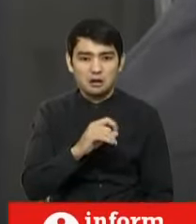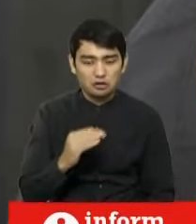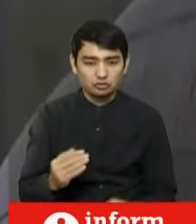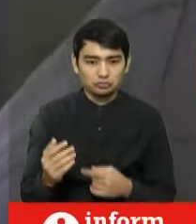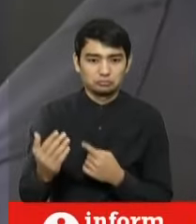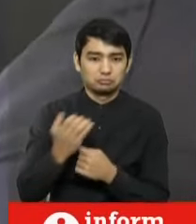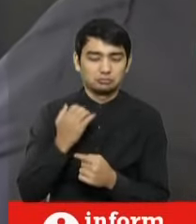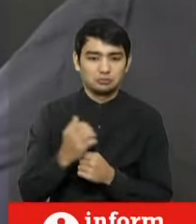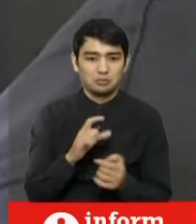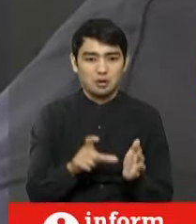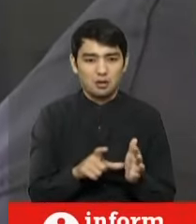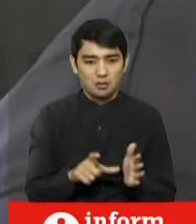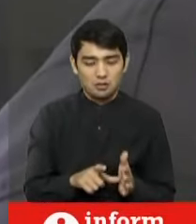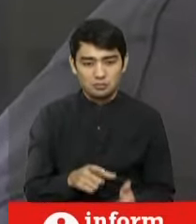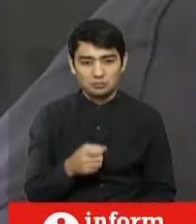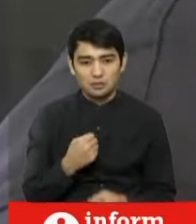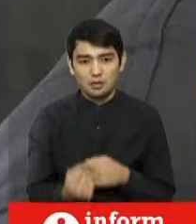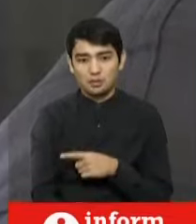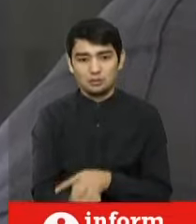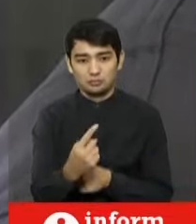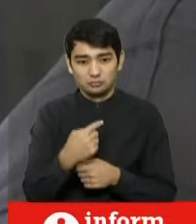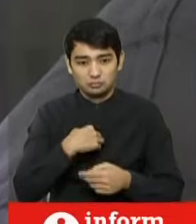Налоги на меня посылают. Откуда они их берут?